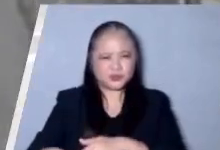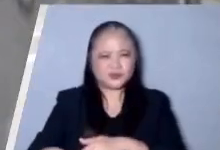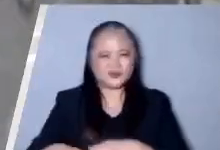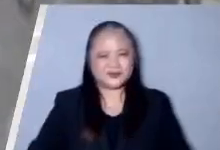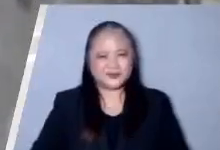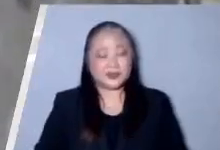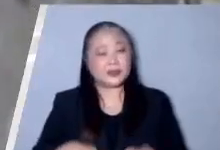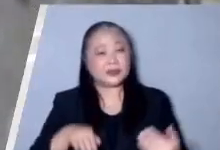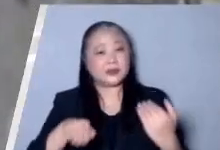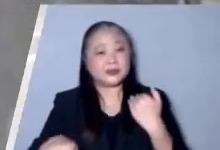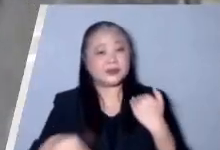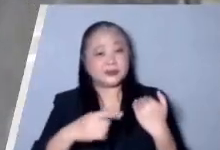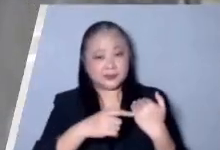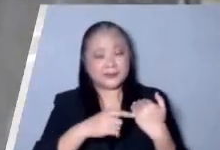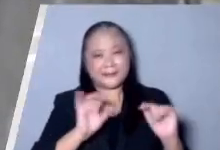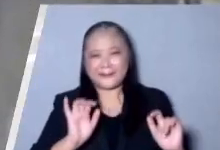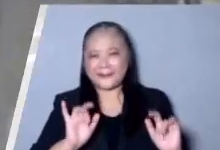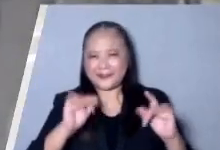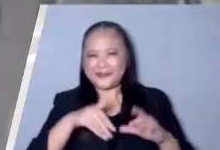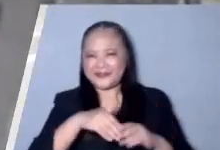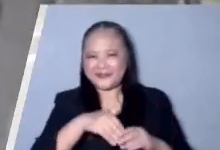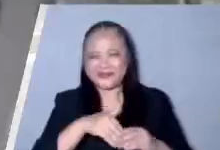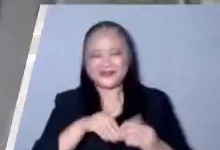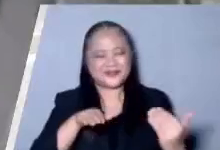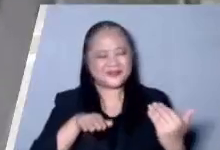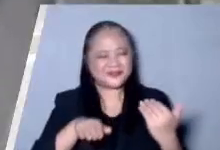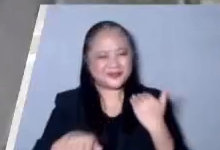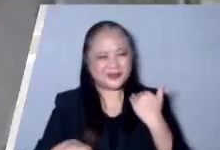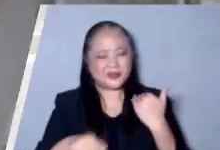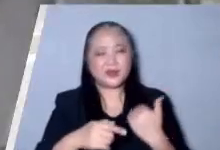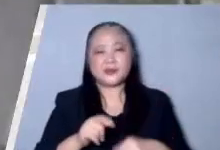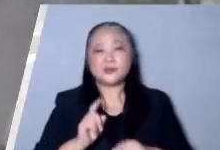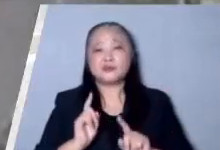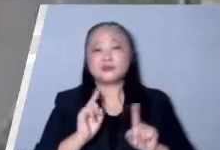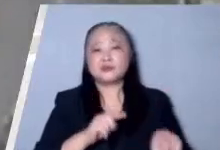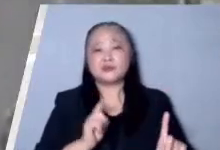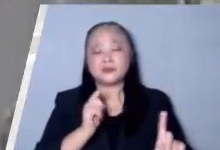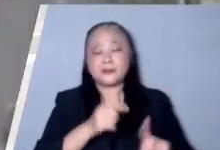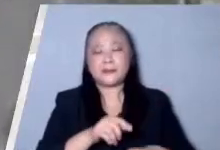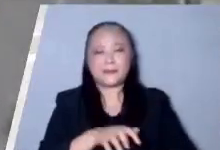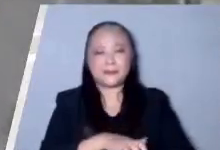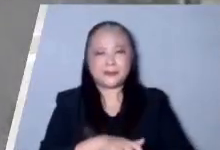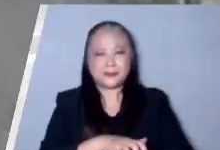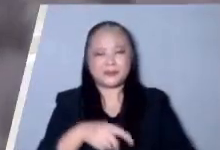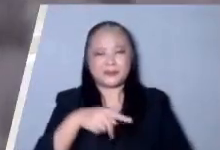sa kanang bahagi na papuntang Makati at Pasay City.